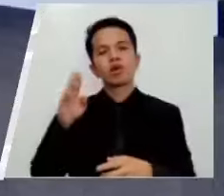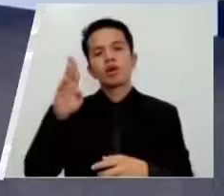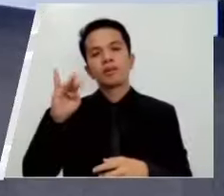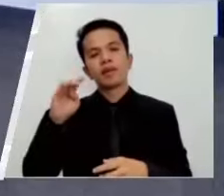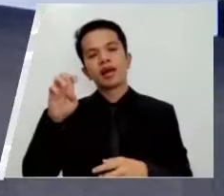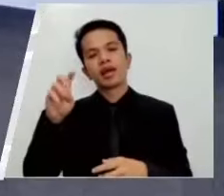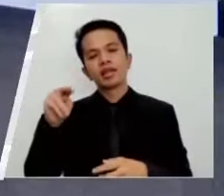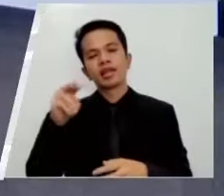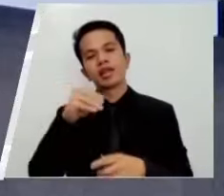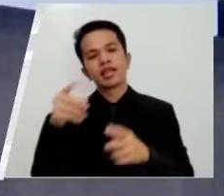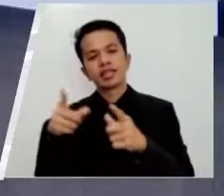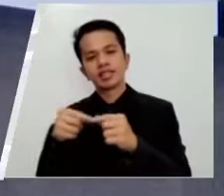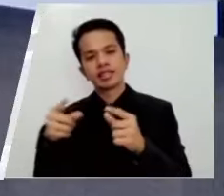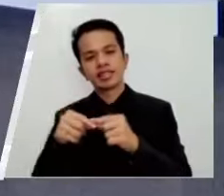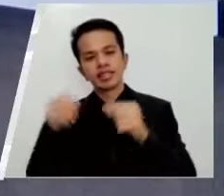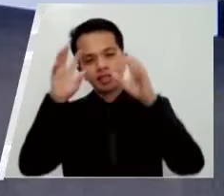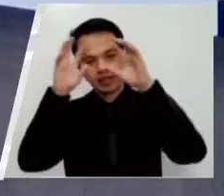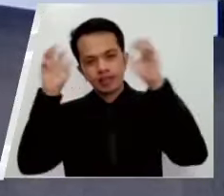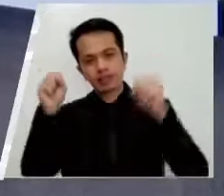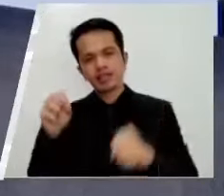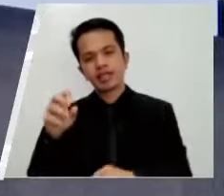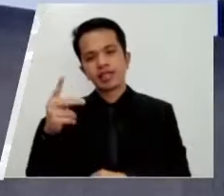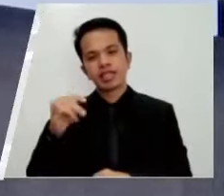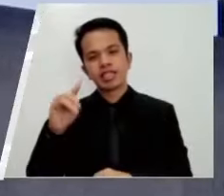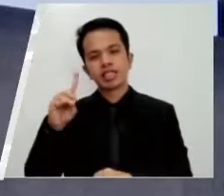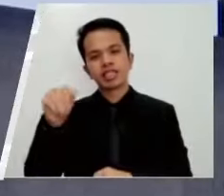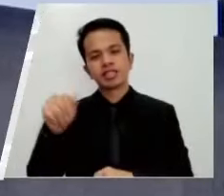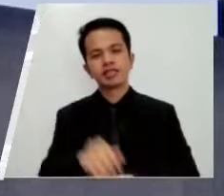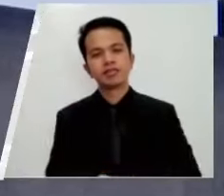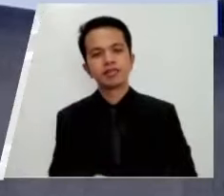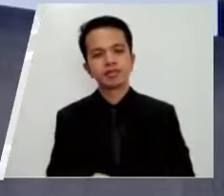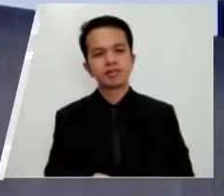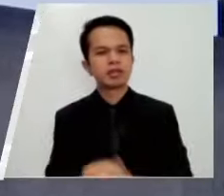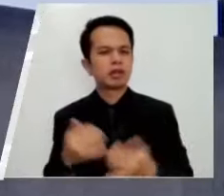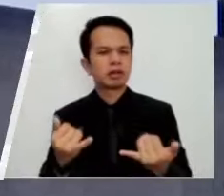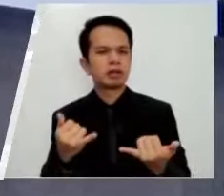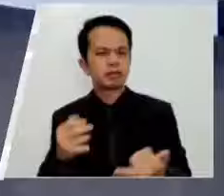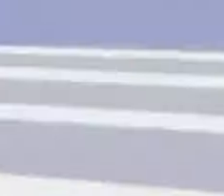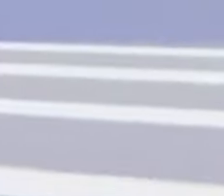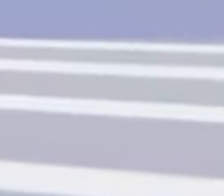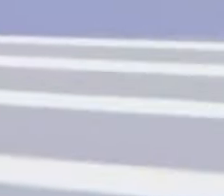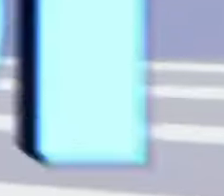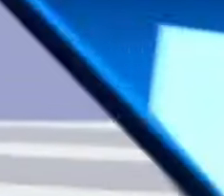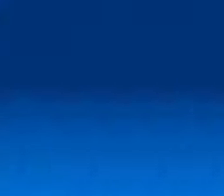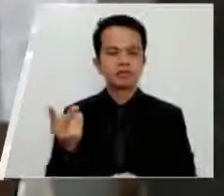Japanese Prime Minister Kishida Fumio. Saksi si Marie Sumali at Ian Cruz.